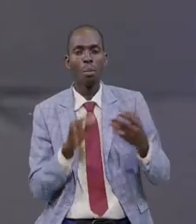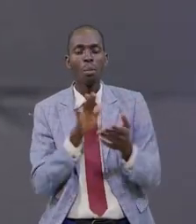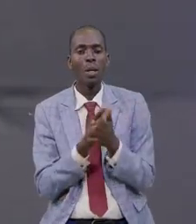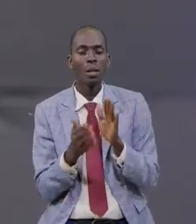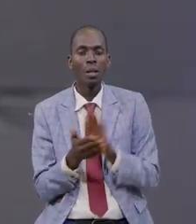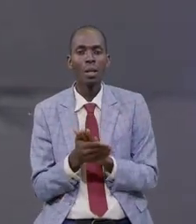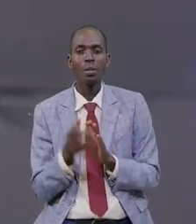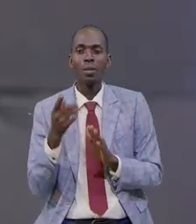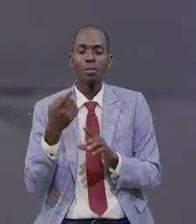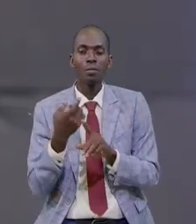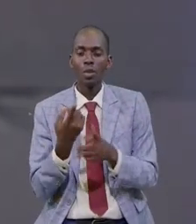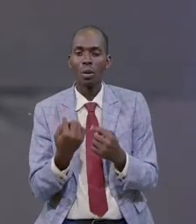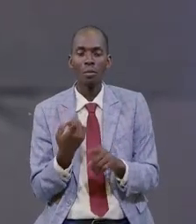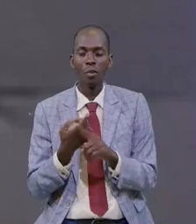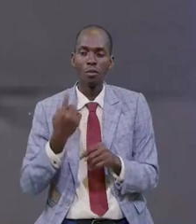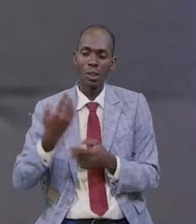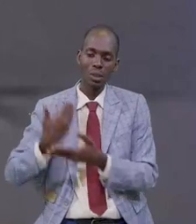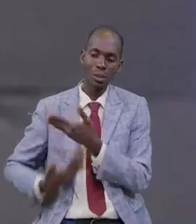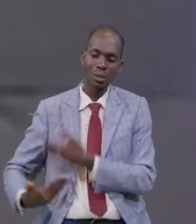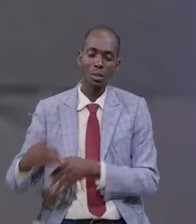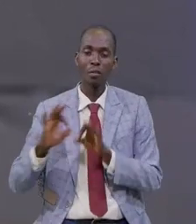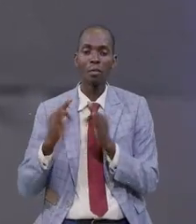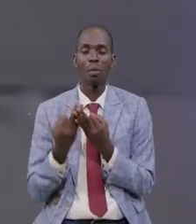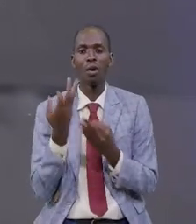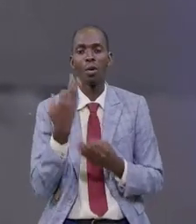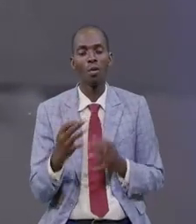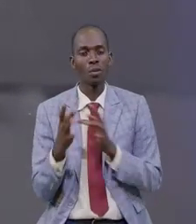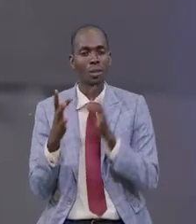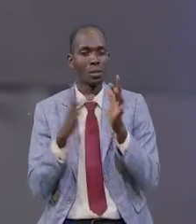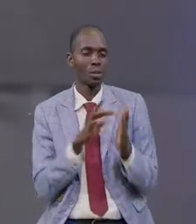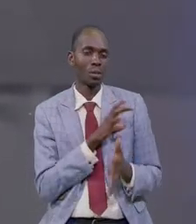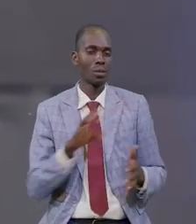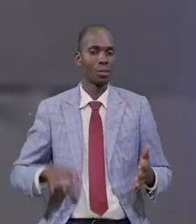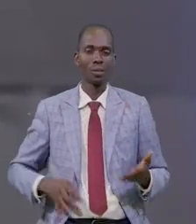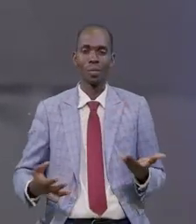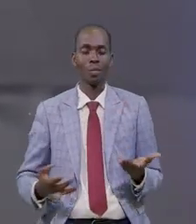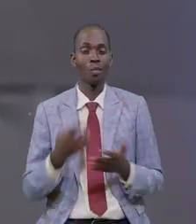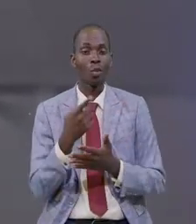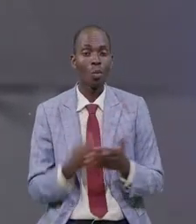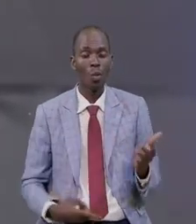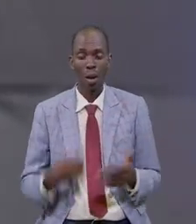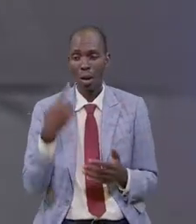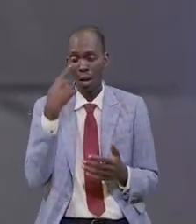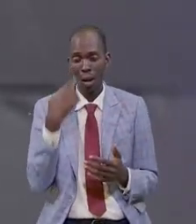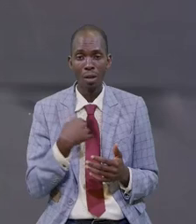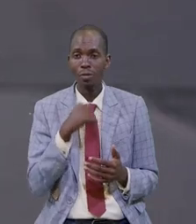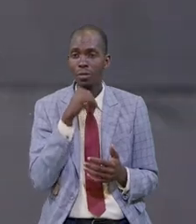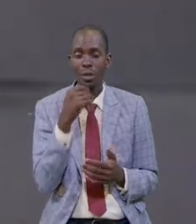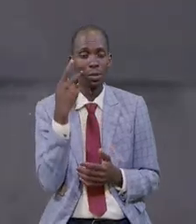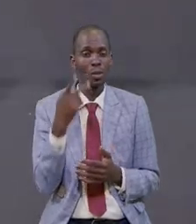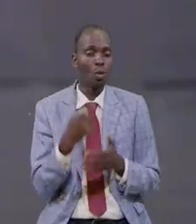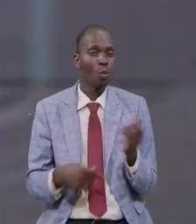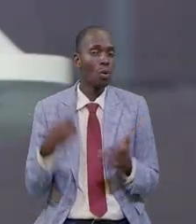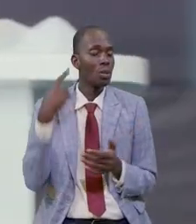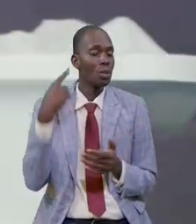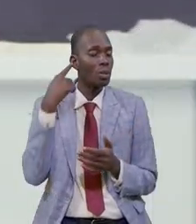Jésus-Christ ce que Dieu a planifié les yeux n'ont point vu l'oreille n'a pas entendu et ce n'est